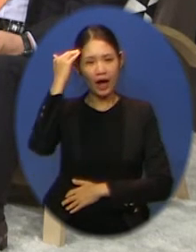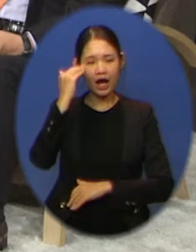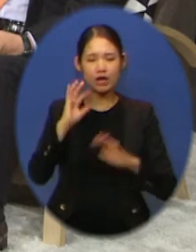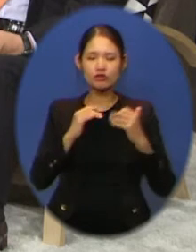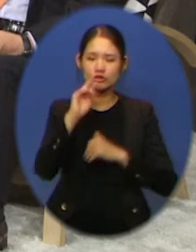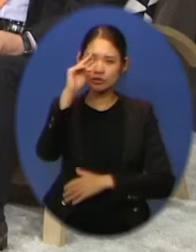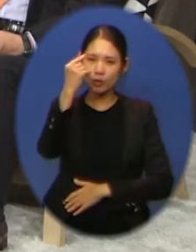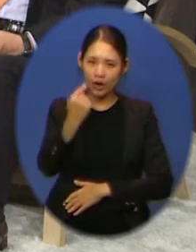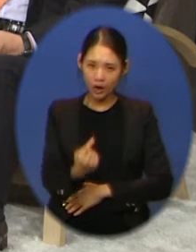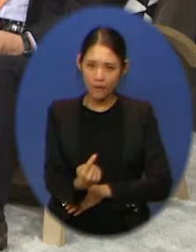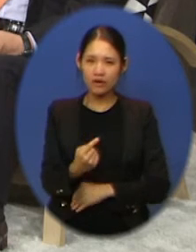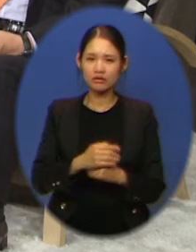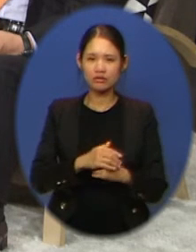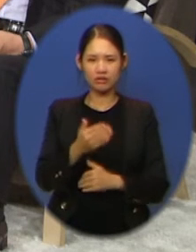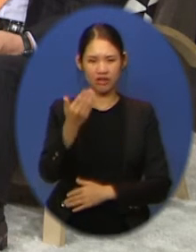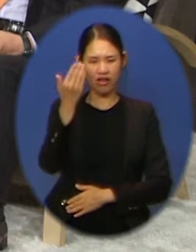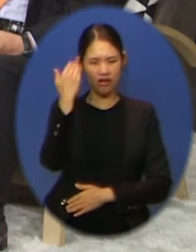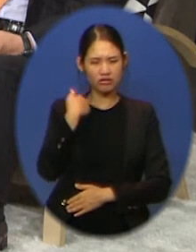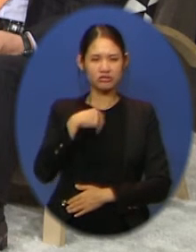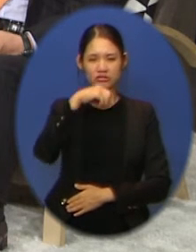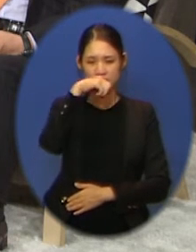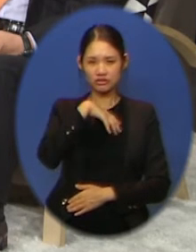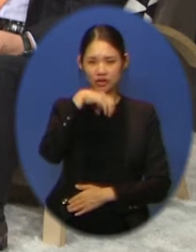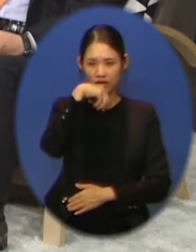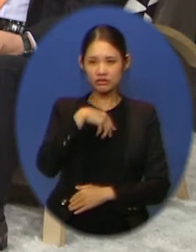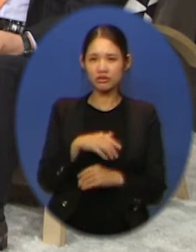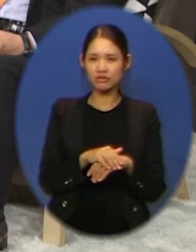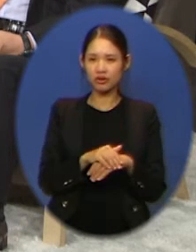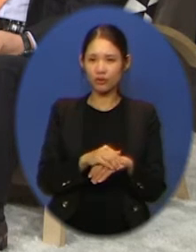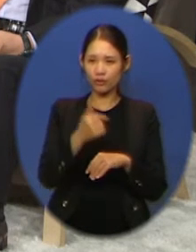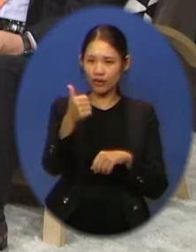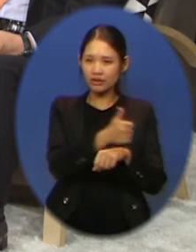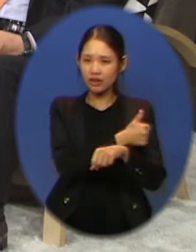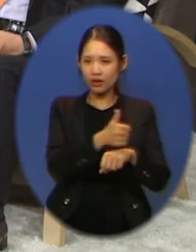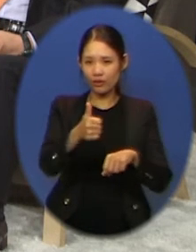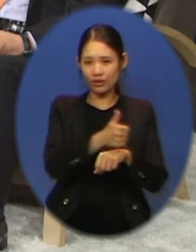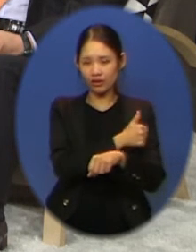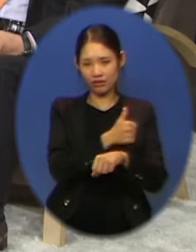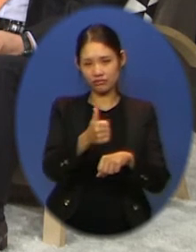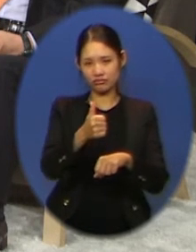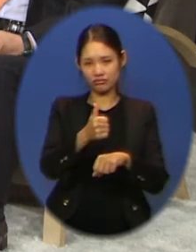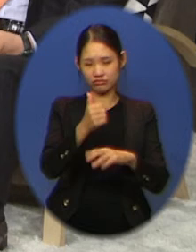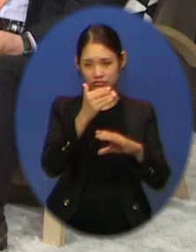돌아와서 그전에는 뭐 들락날락 했었는데 예.